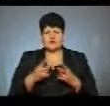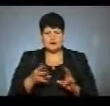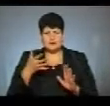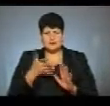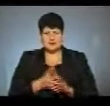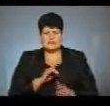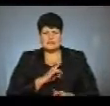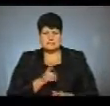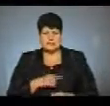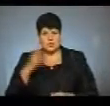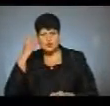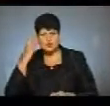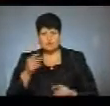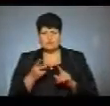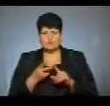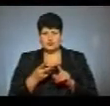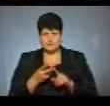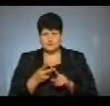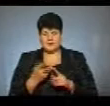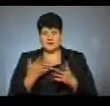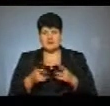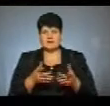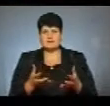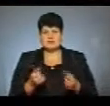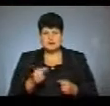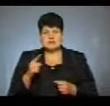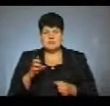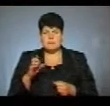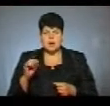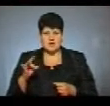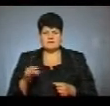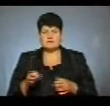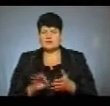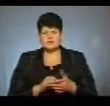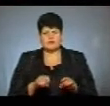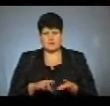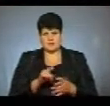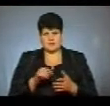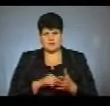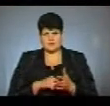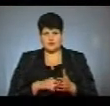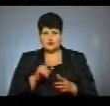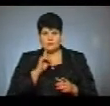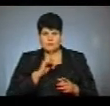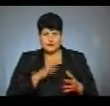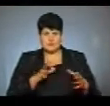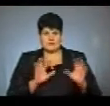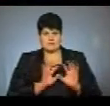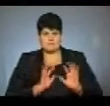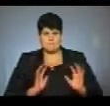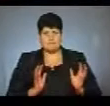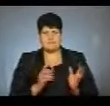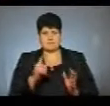козаків, друге, для того, щоб, якщо він візьме Збараж, то він вирішить питання зразу. А він вирішив, щоб потримати облогу Збаража, для того,